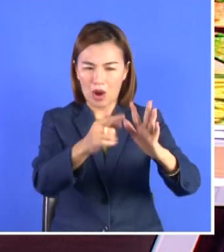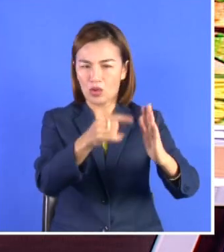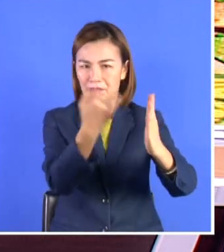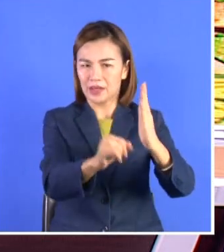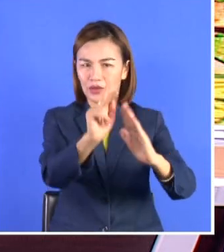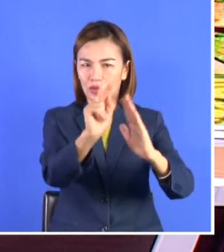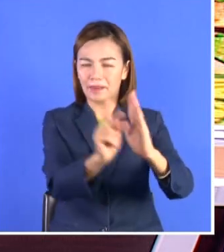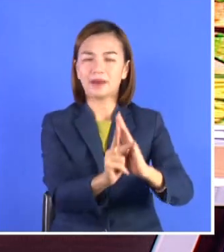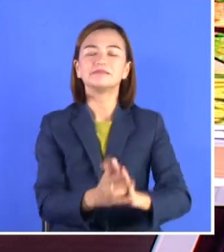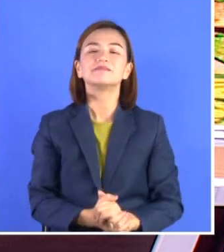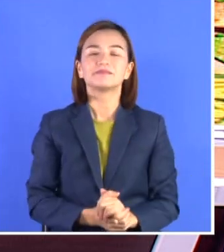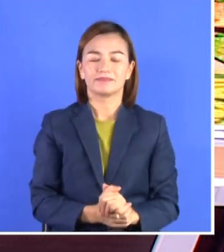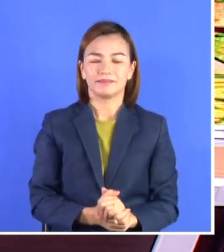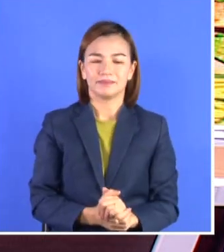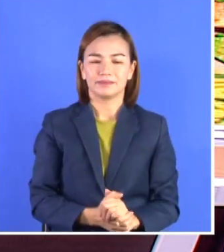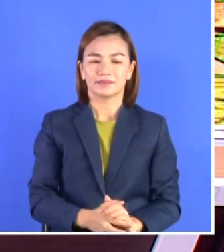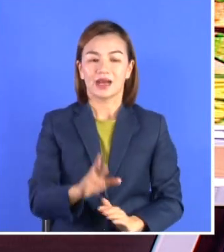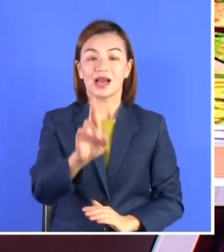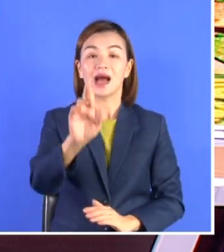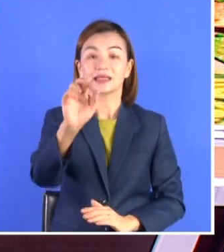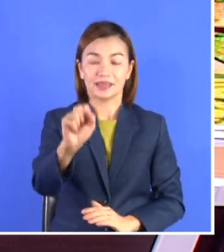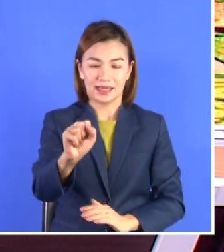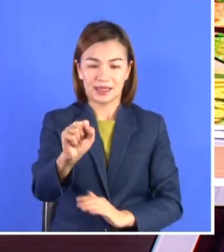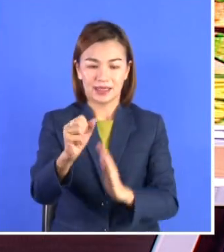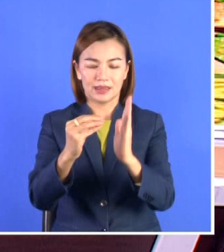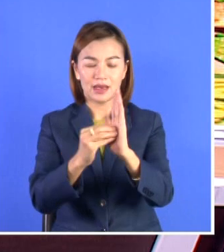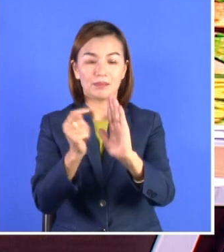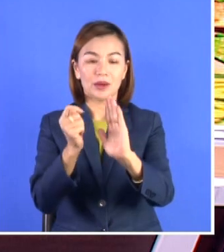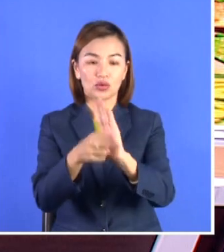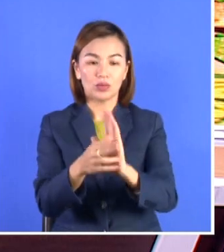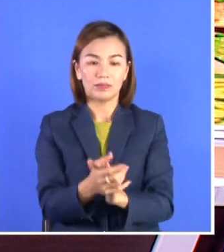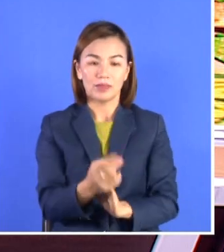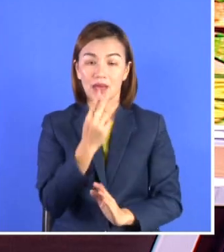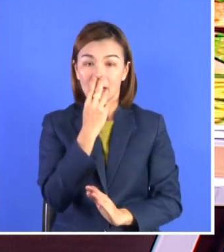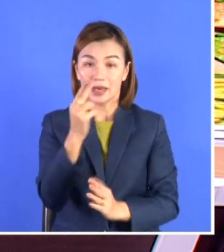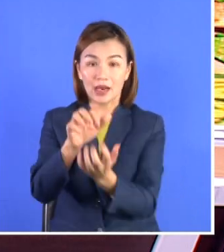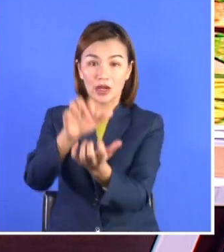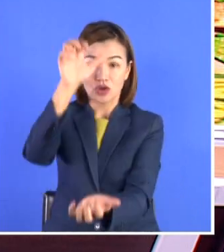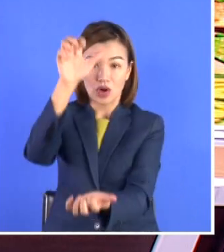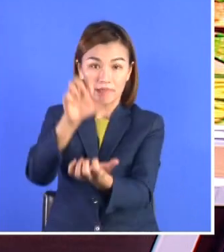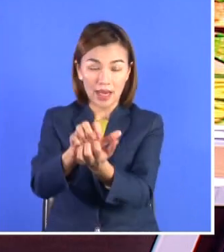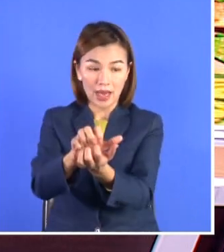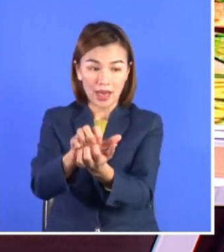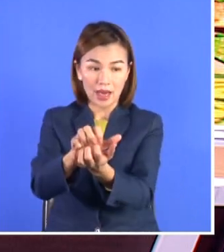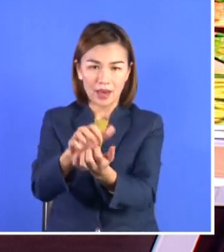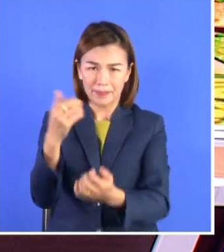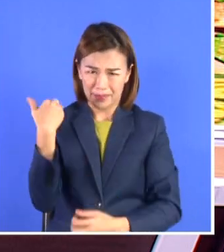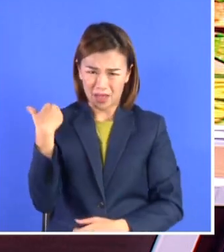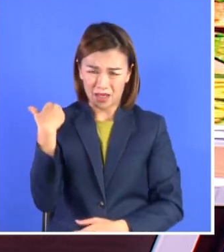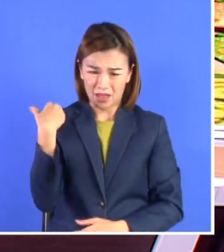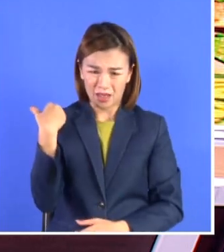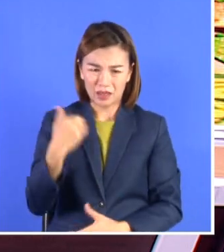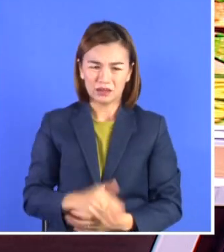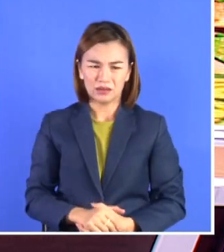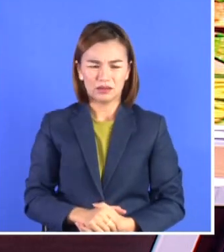ที่ปทุมธานีแถวรังสิตพี่แปะเชื่อไหมว่าถ้ามีคนบอกว่าเจอจระเข้พี่แปะจะเชื่อไหม รังสิตเนี่ยเหรอ เออ มันก็ยากอยู่นะ ใช่ค่ะ